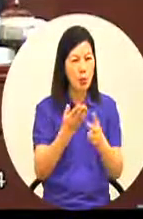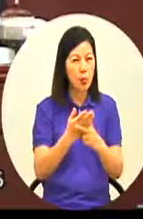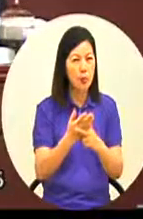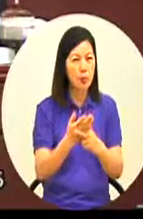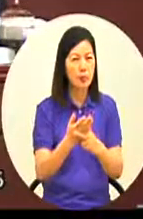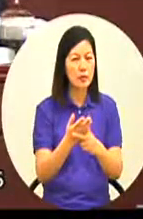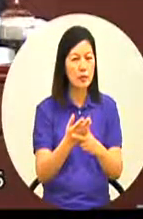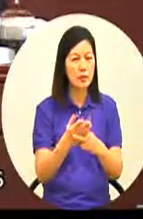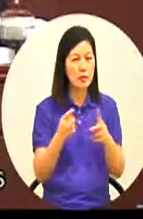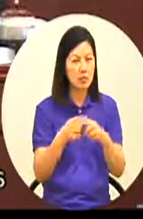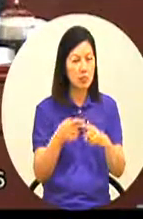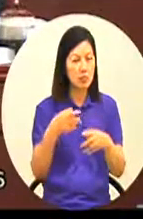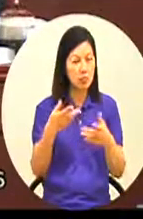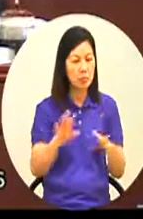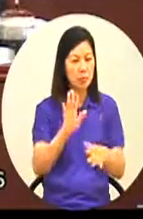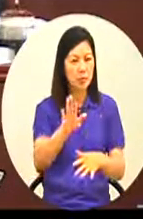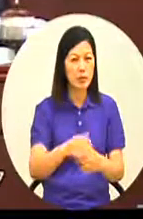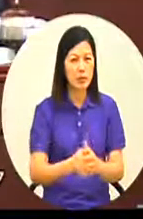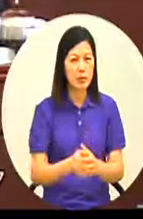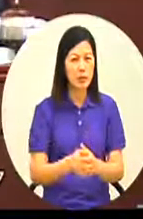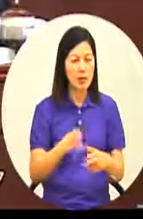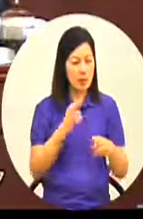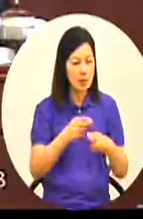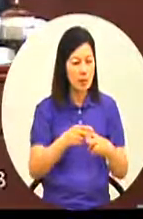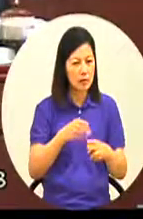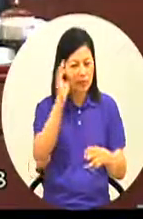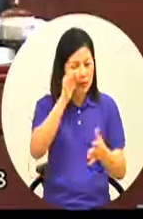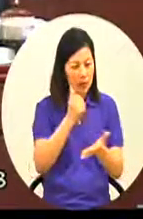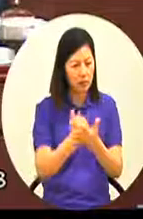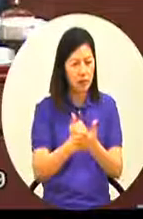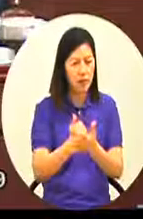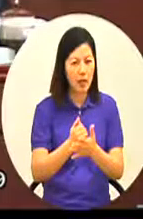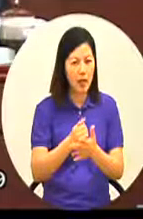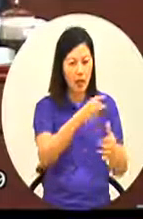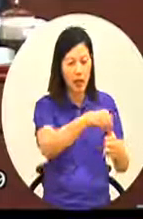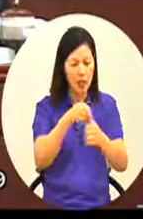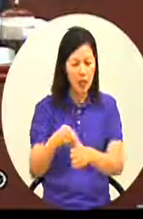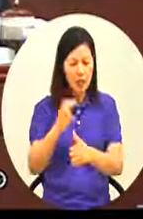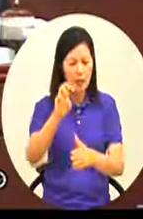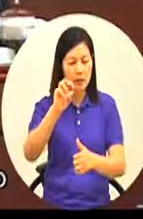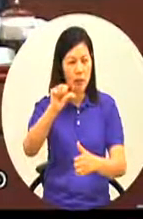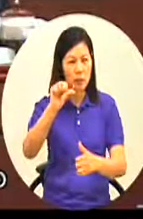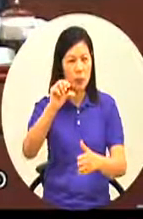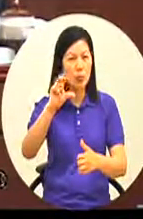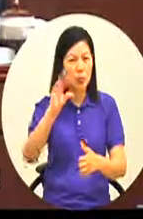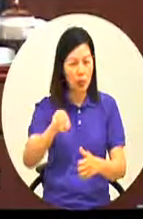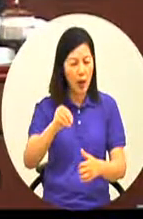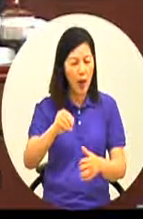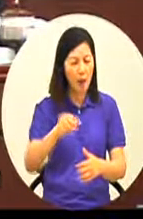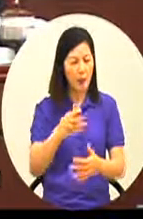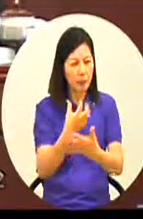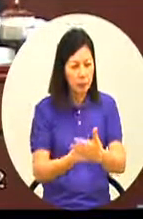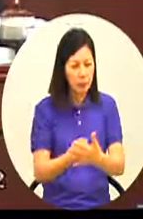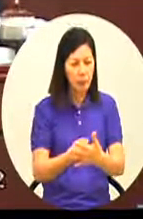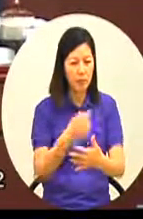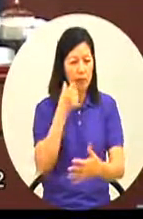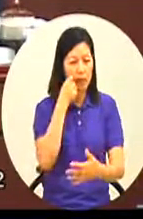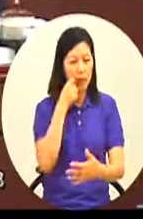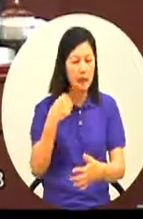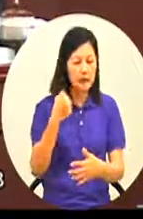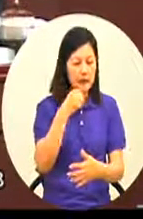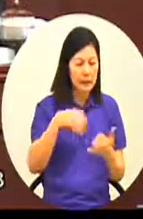所，我相信其实我们不可能去找到一个地方可以收容35万人。其实今天如果以台湾有史